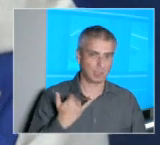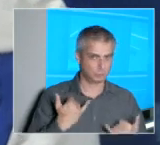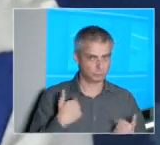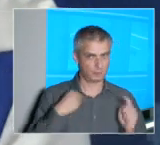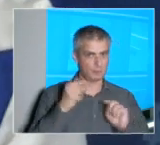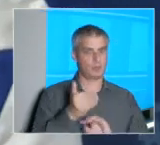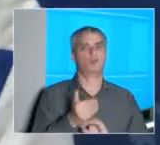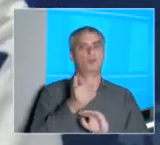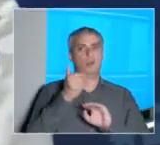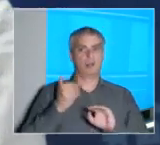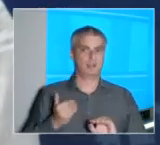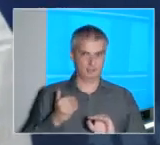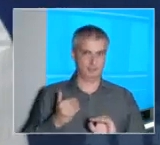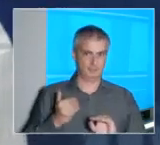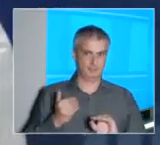באנו להקדים תרופה